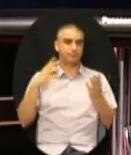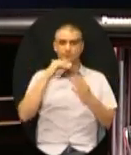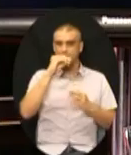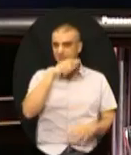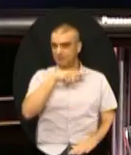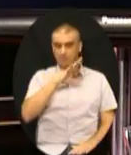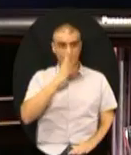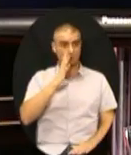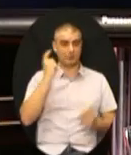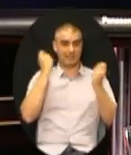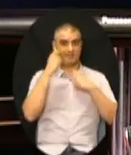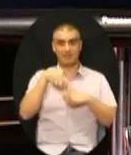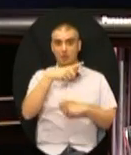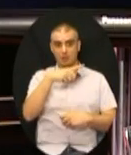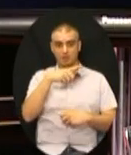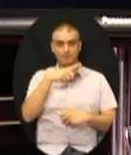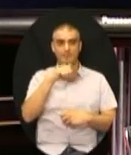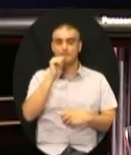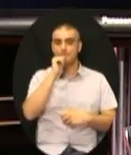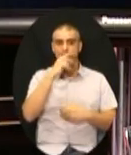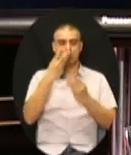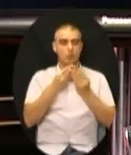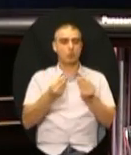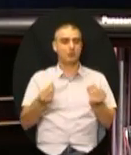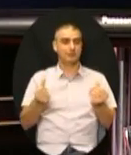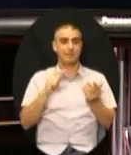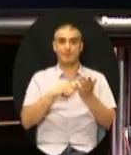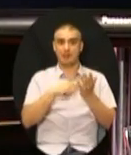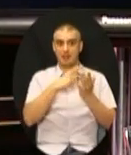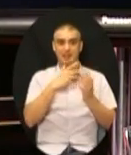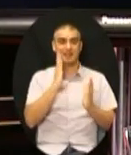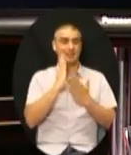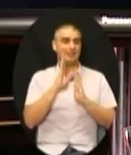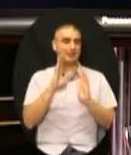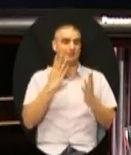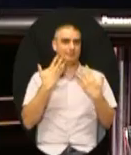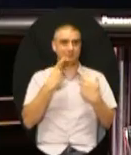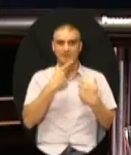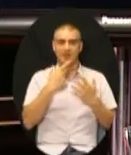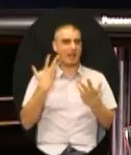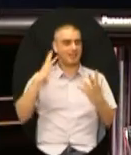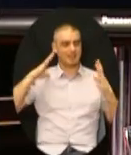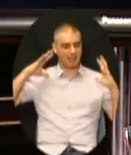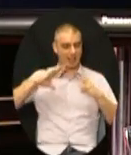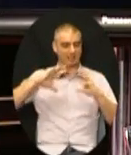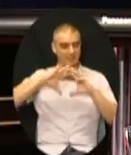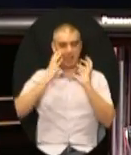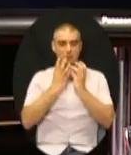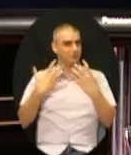התמלחת הזאת, מה שכל כך הפתיע אותם, זה שהמים הם נוזליים, כי במאדים, בגלל התנאים של היעדר לחץ